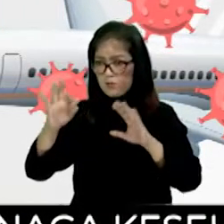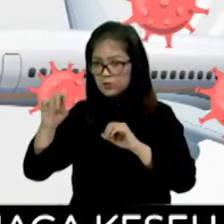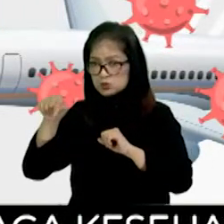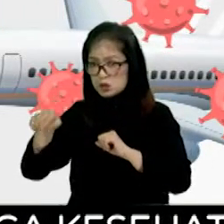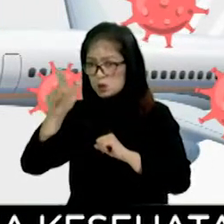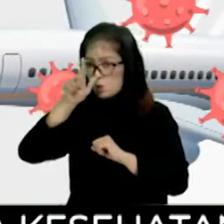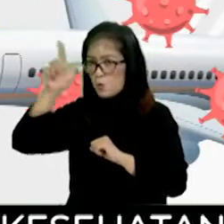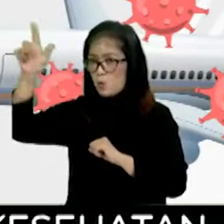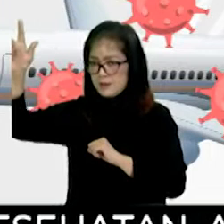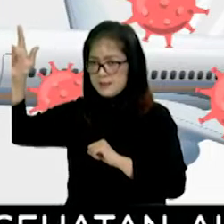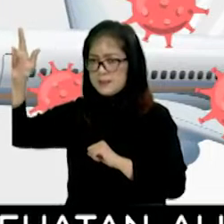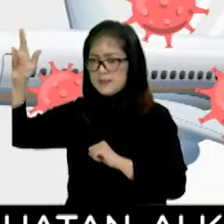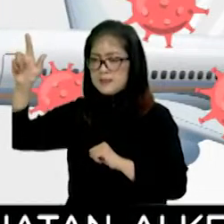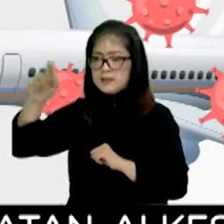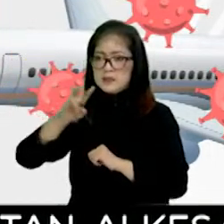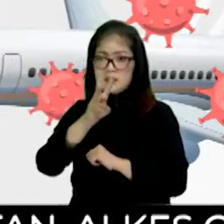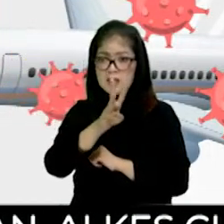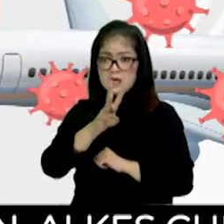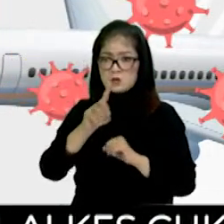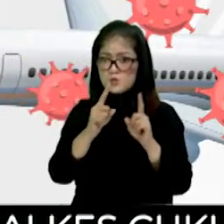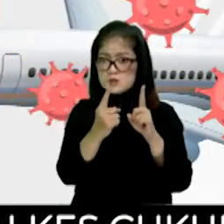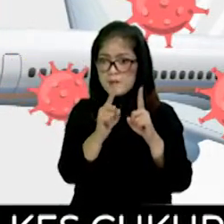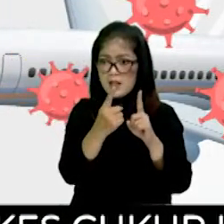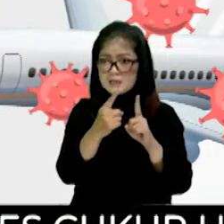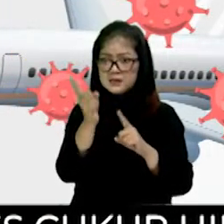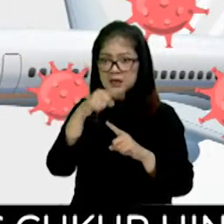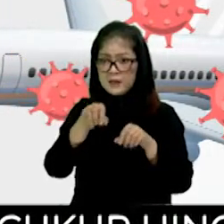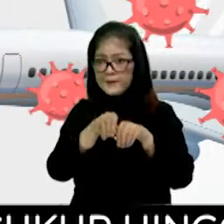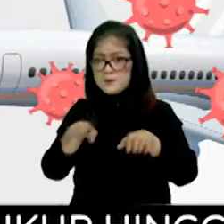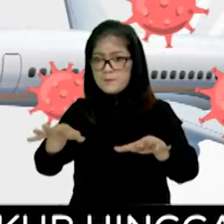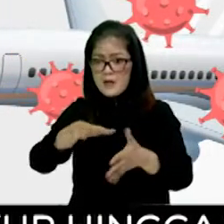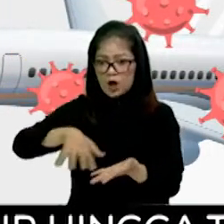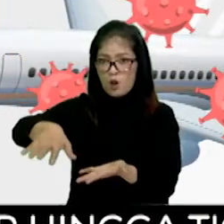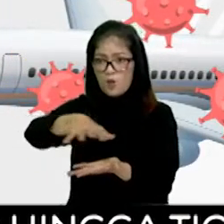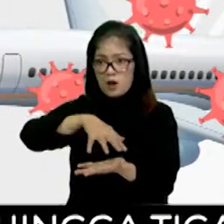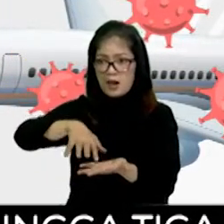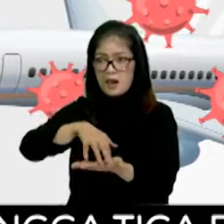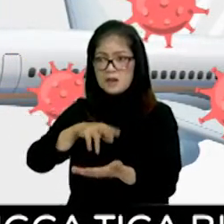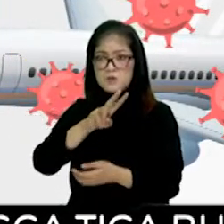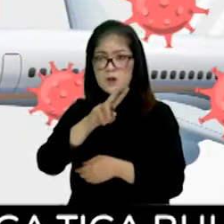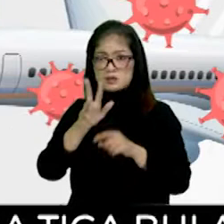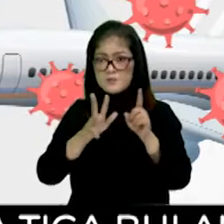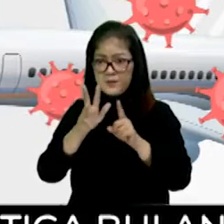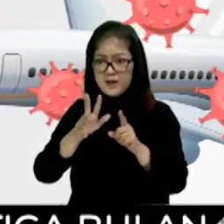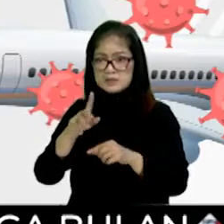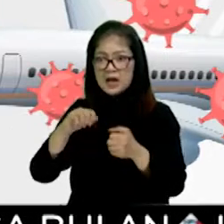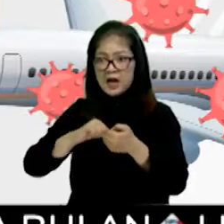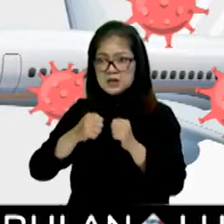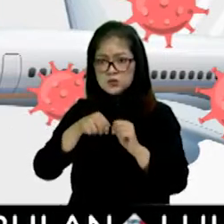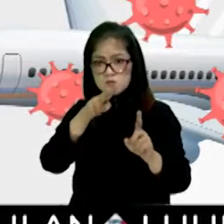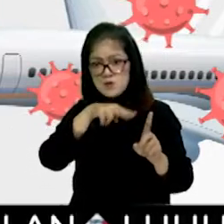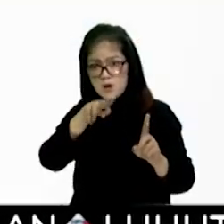perjalanan luar negeri, sementara 311 kasus transmisi lokal dan sisanya 218 kasus dalam pemeriksaan